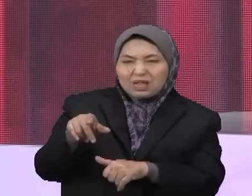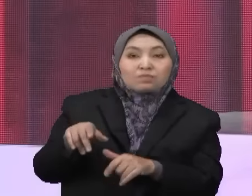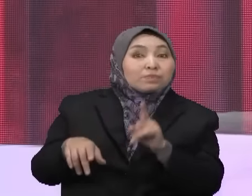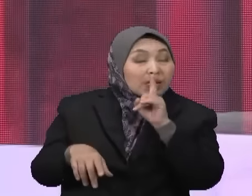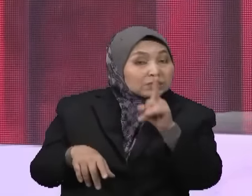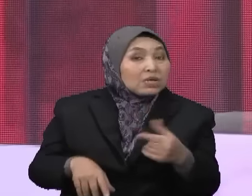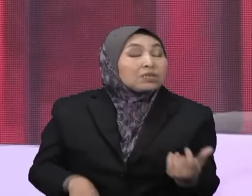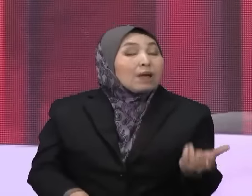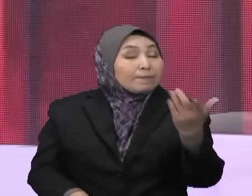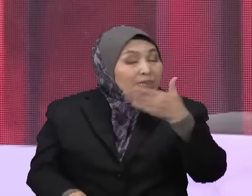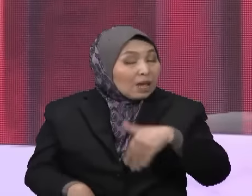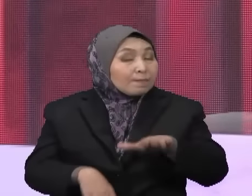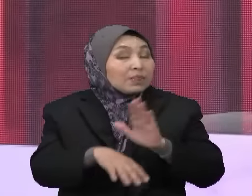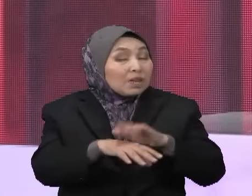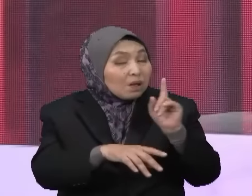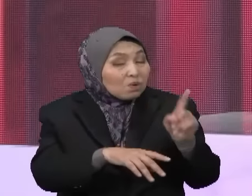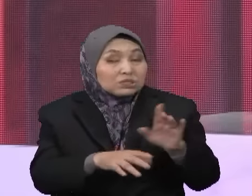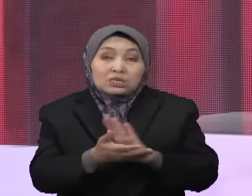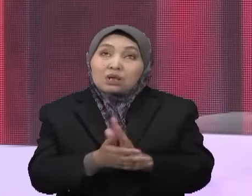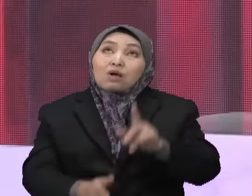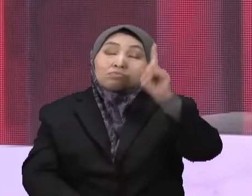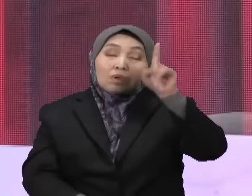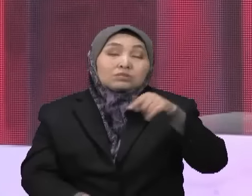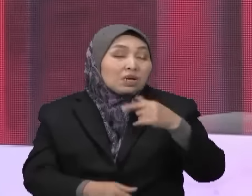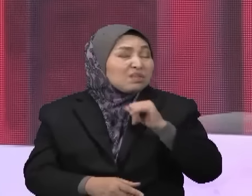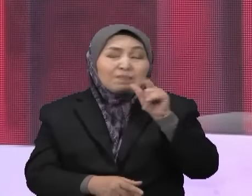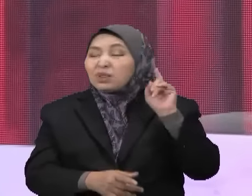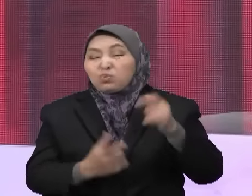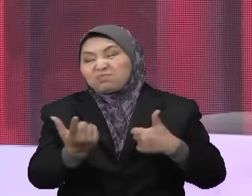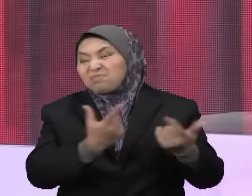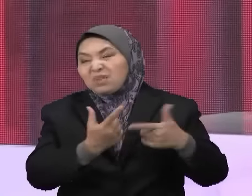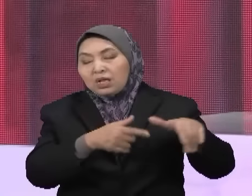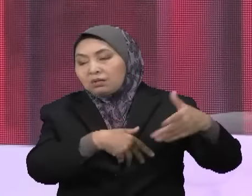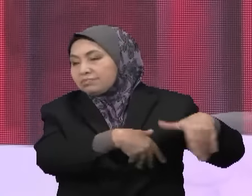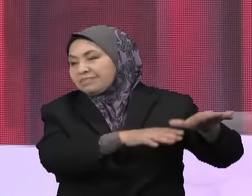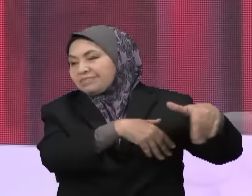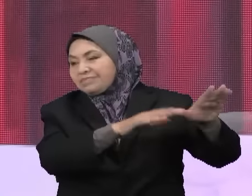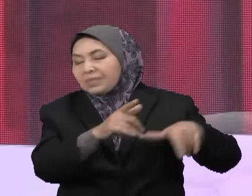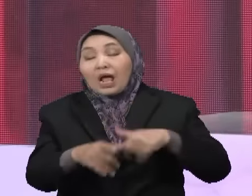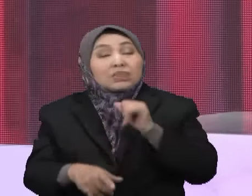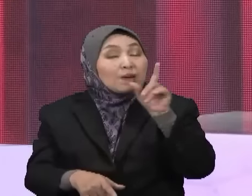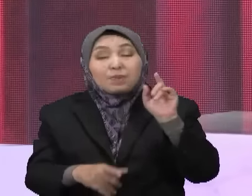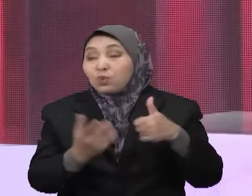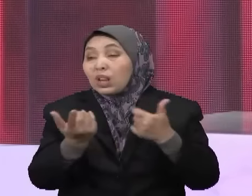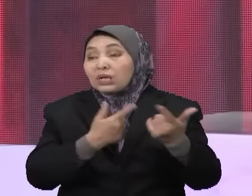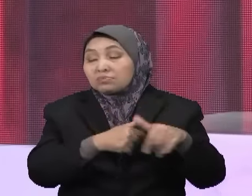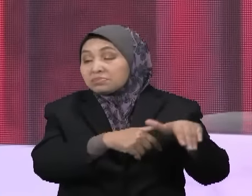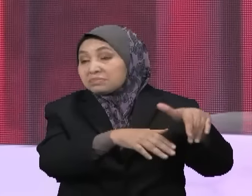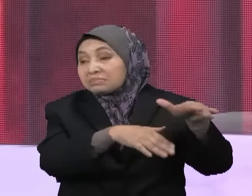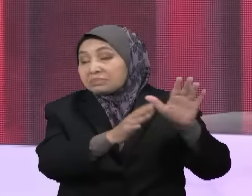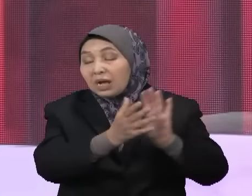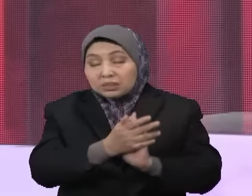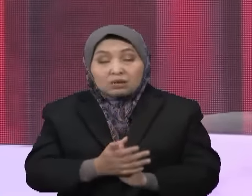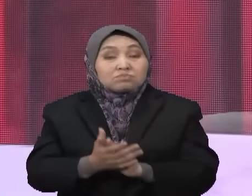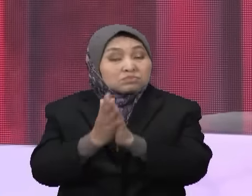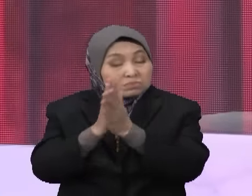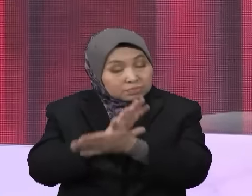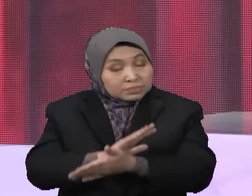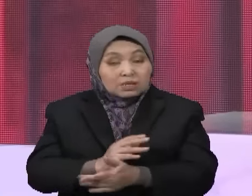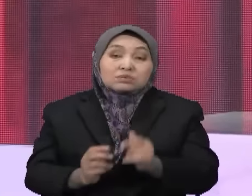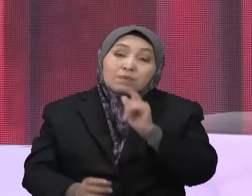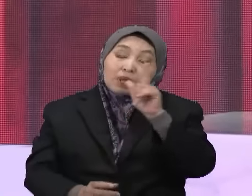sebenarnya Nabi nak menegur. Jadi Allah ajar pada Nabi, tak payah layan orang begini. Fa'aridu anhum innahum rijsun wa ma'wahum jahannam.